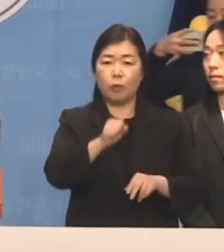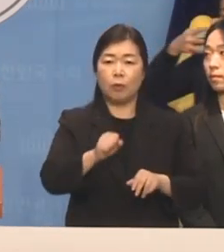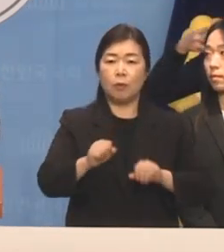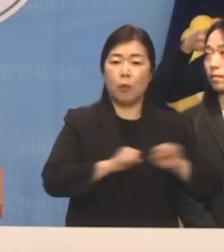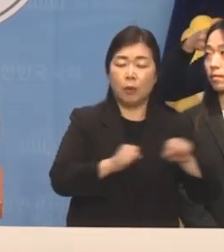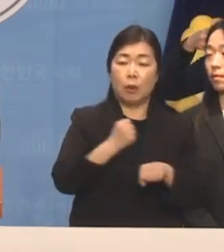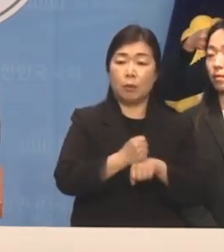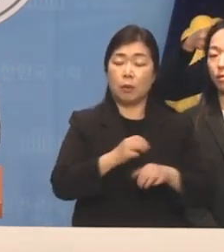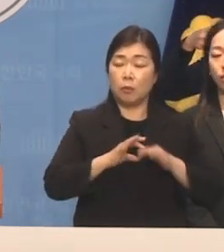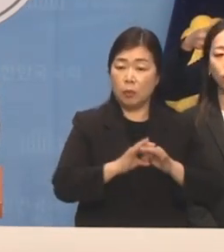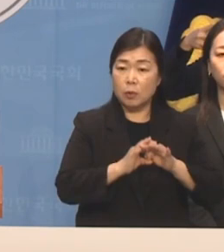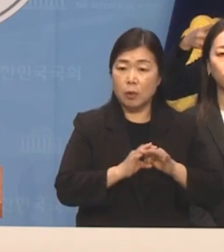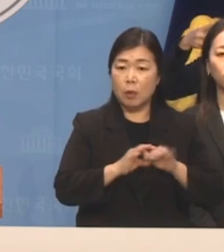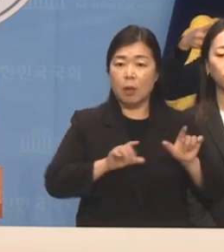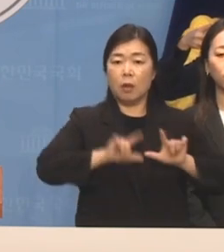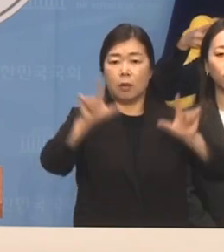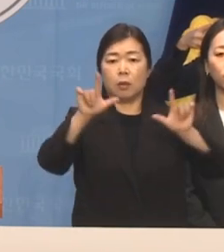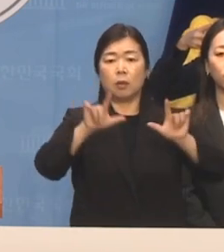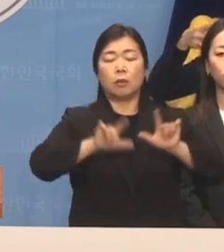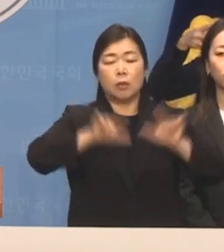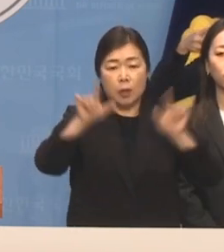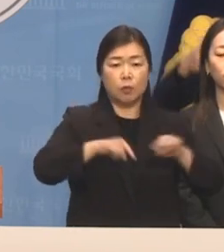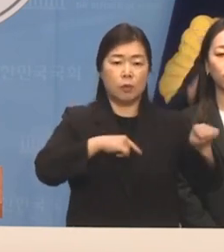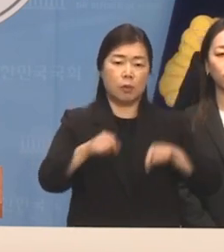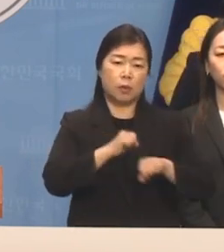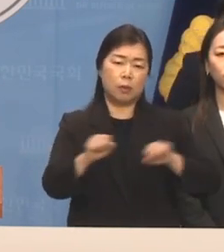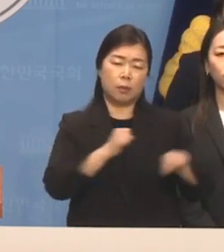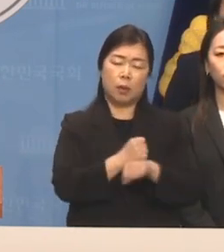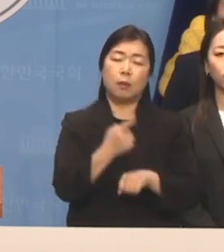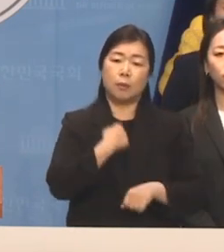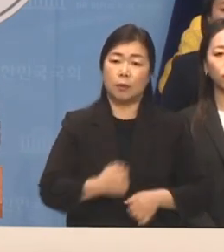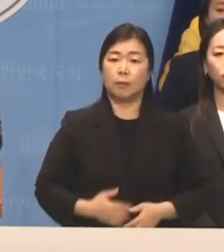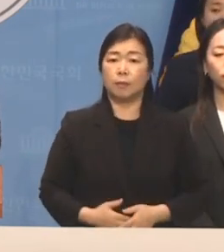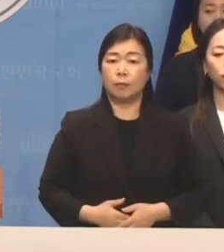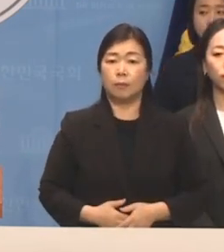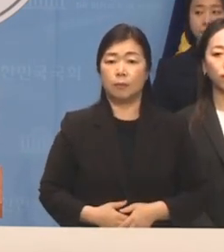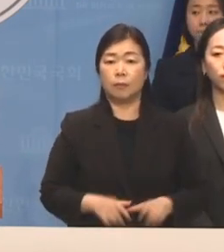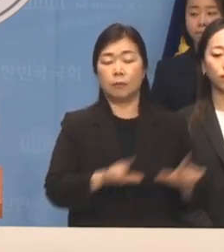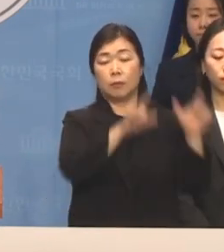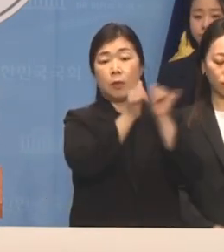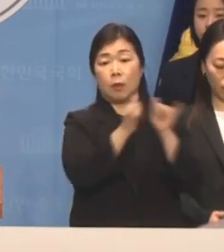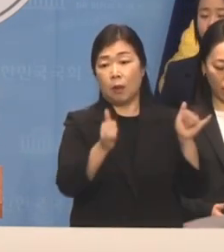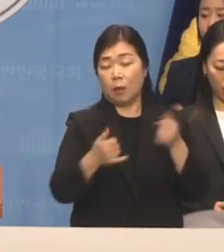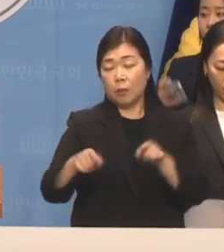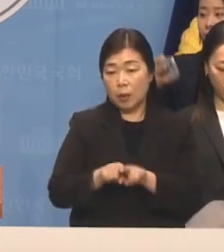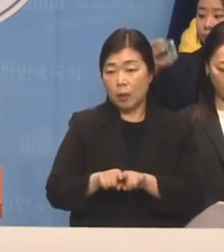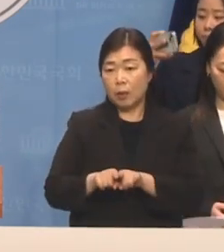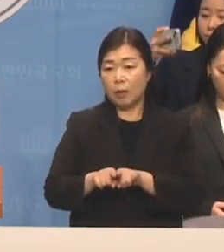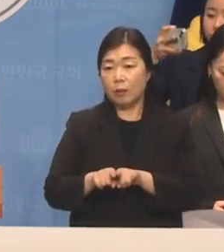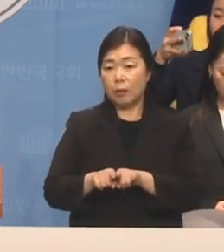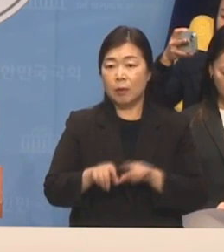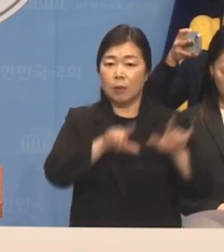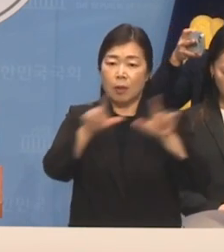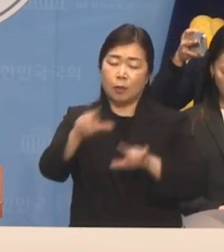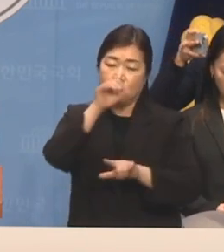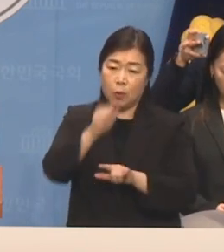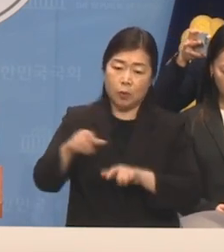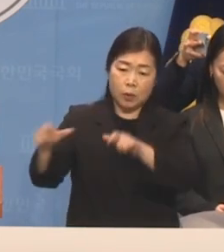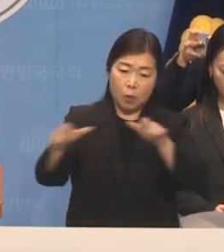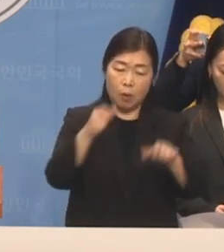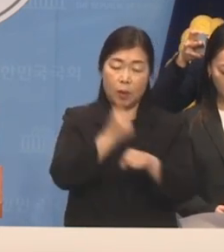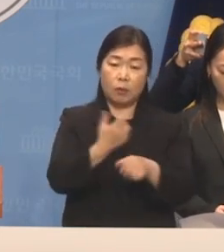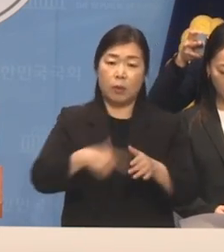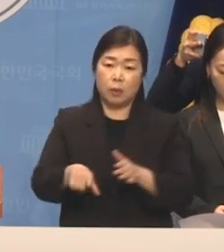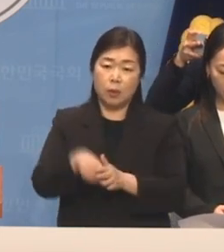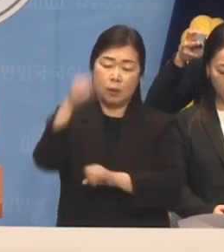활동을 통해 기후 정치를 해왔습니다. 지역의 청년들과 주민들과 함께 대안적인 지역사회를 만들기 위해 풀뿌리